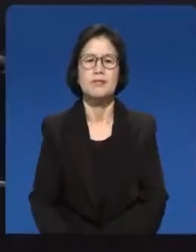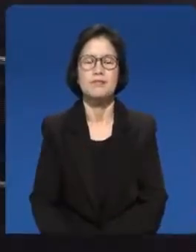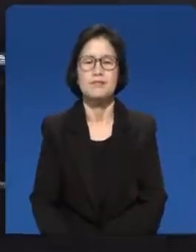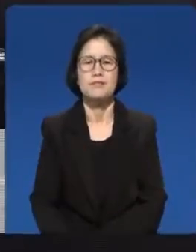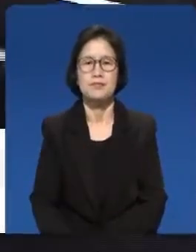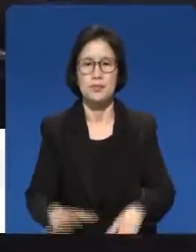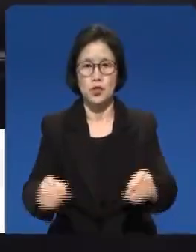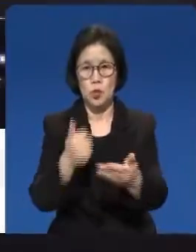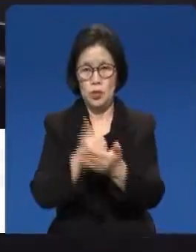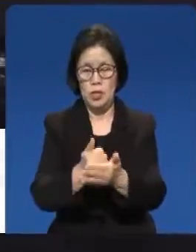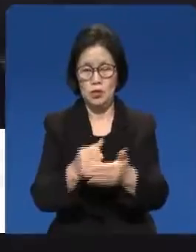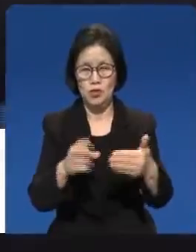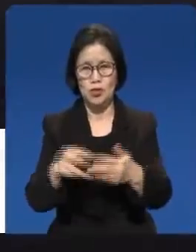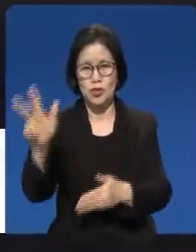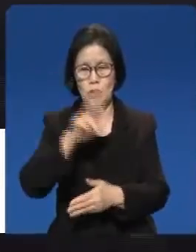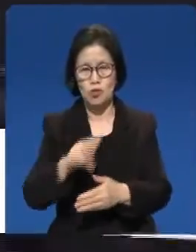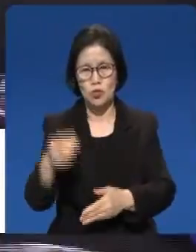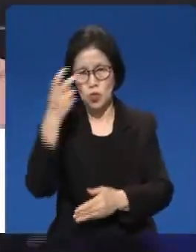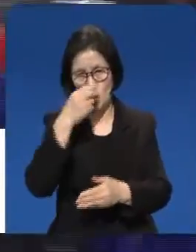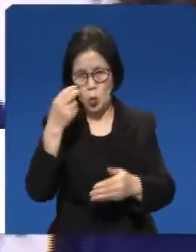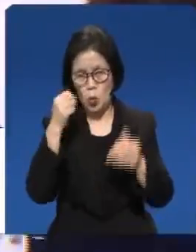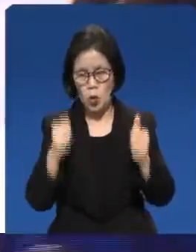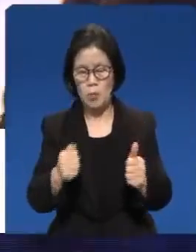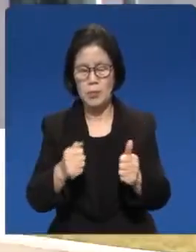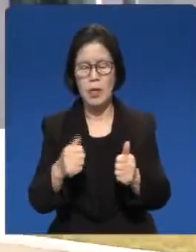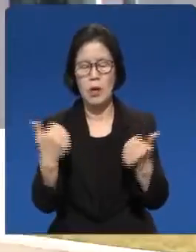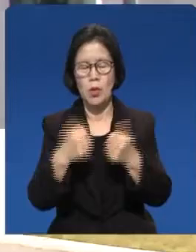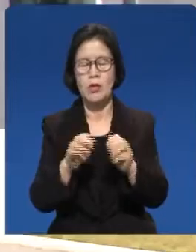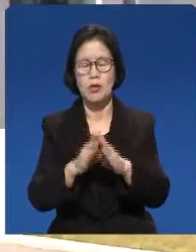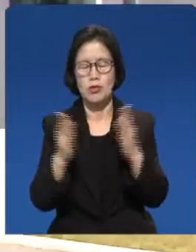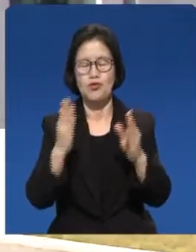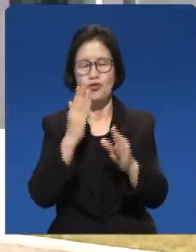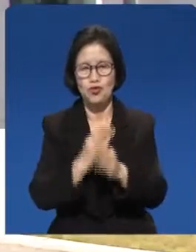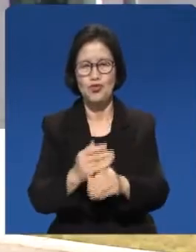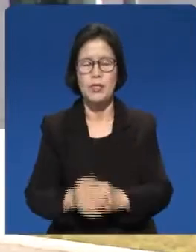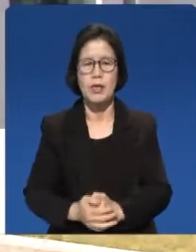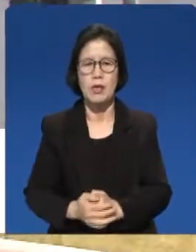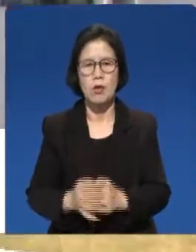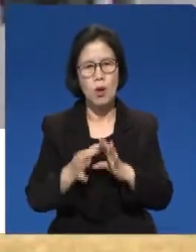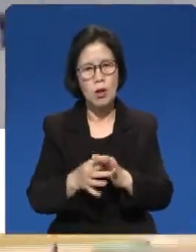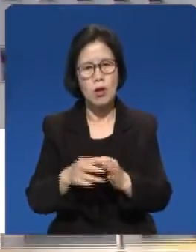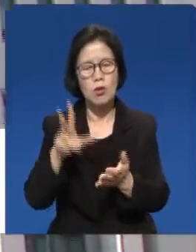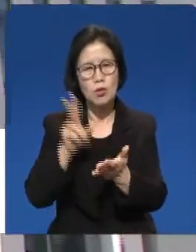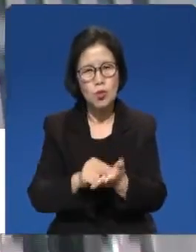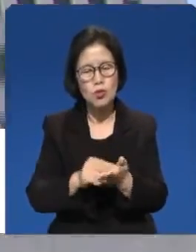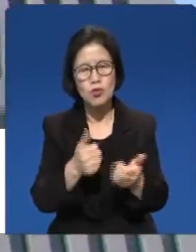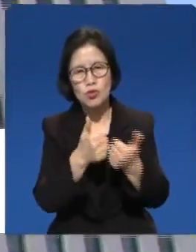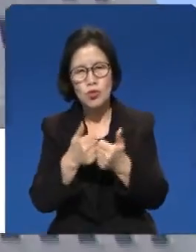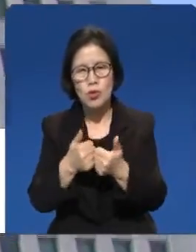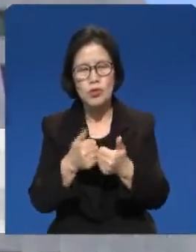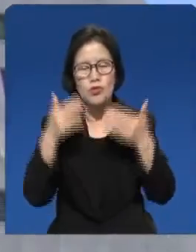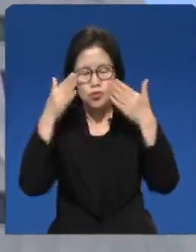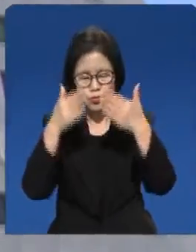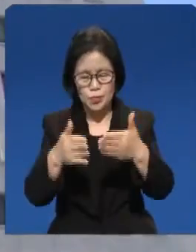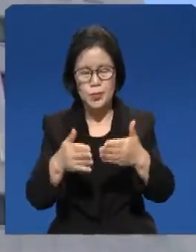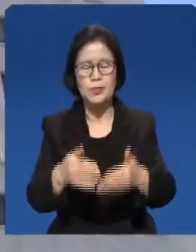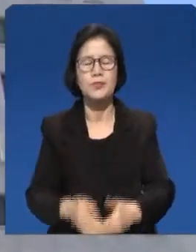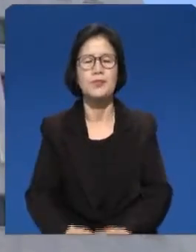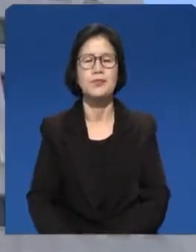김 총장 주제로 전국 고검장 회의가 열리고 있는 가운데 관련해 어떤 논의가 오갈 지 주목되고 있습니다